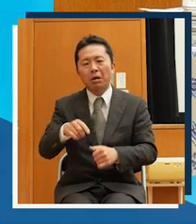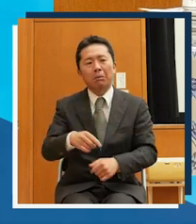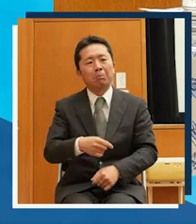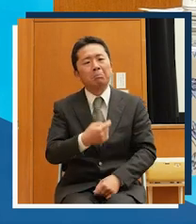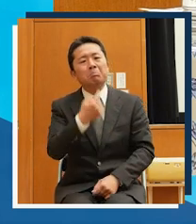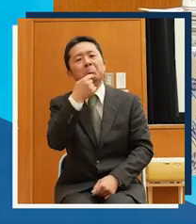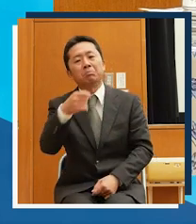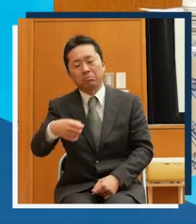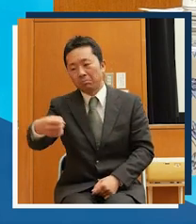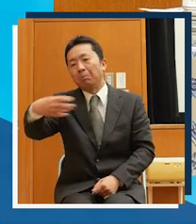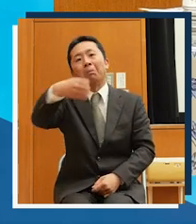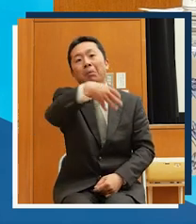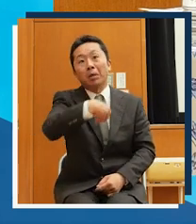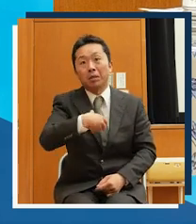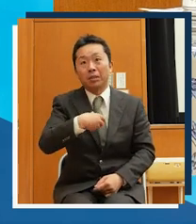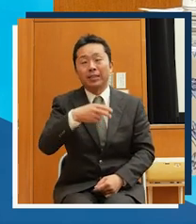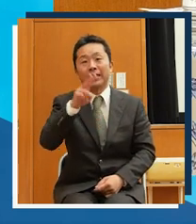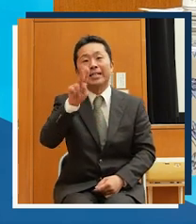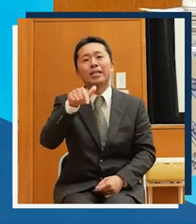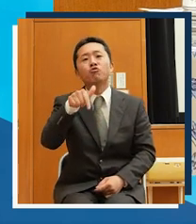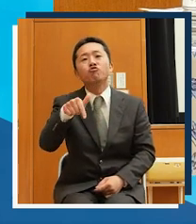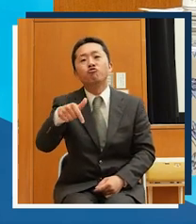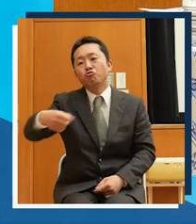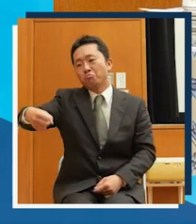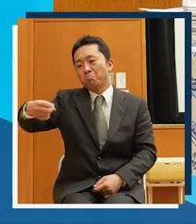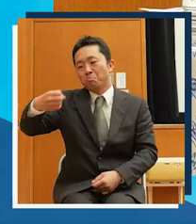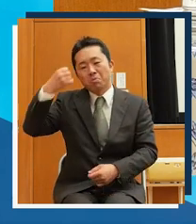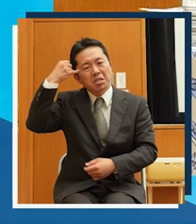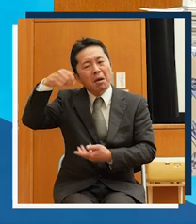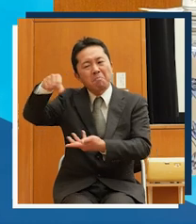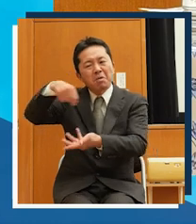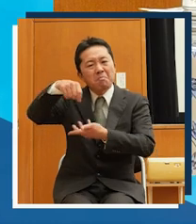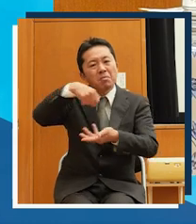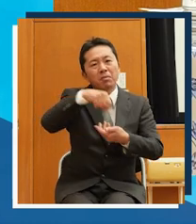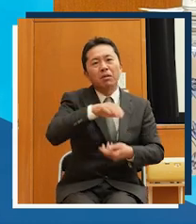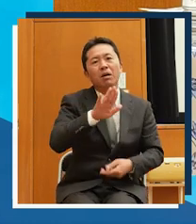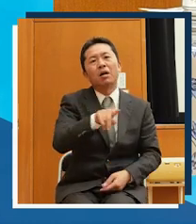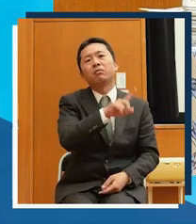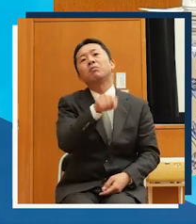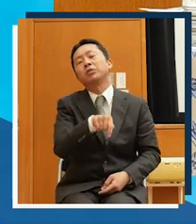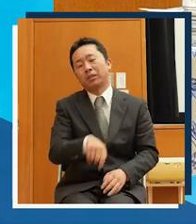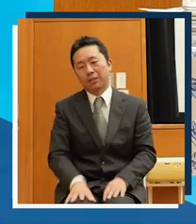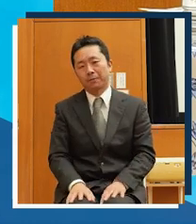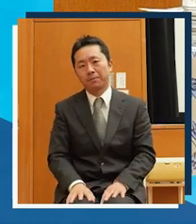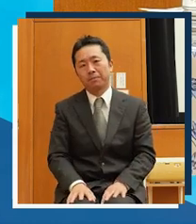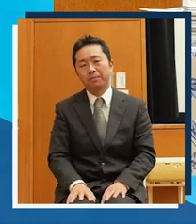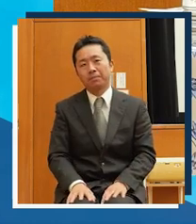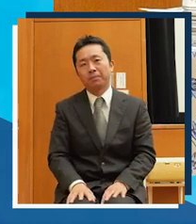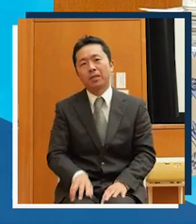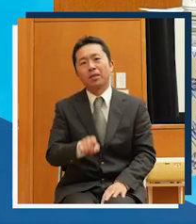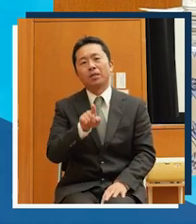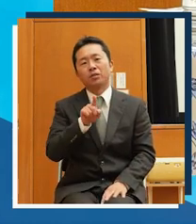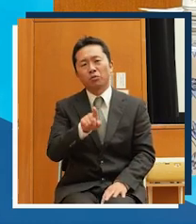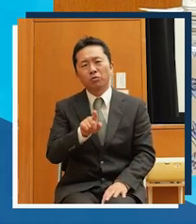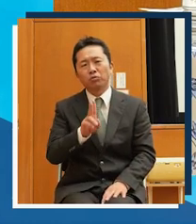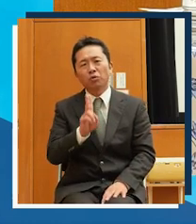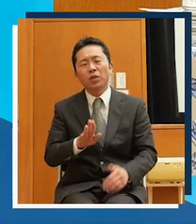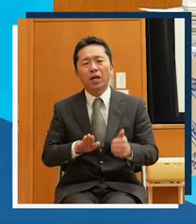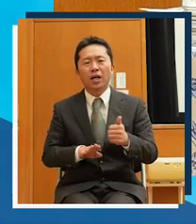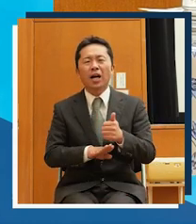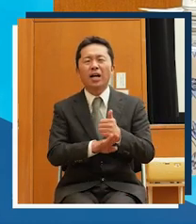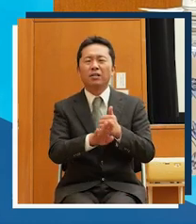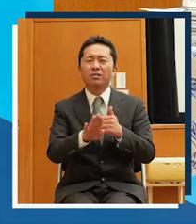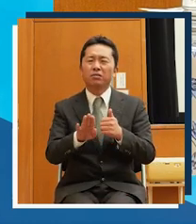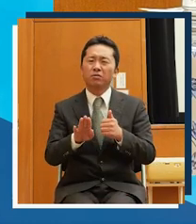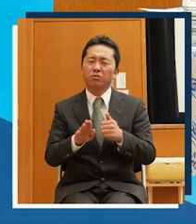て無責任にその一得性を隠れみのにしてどんどん投げつけていくこういう環境も僕は本当は